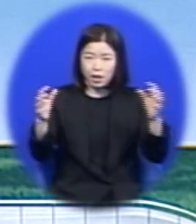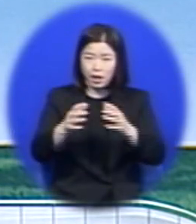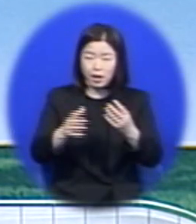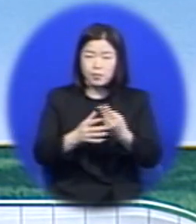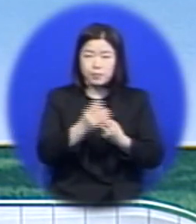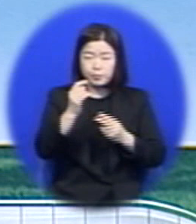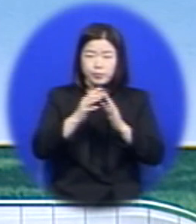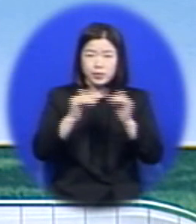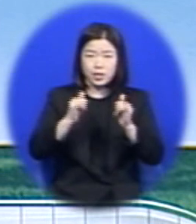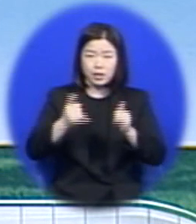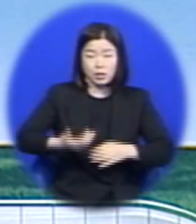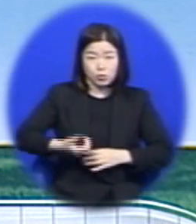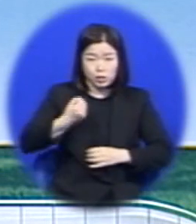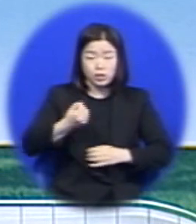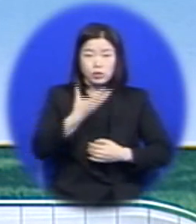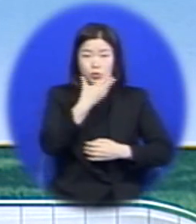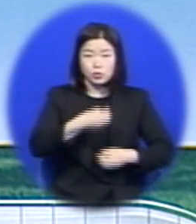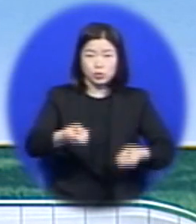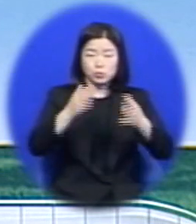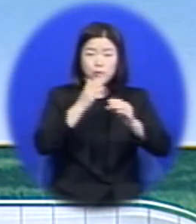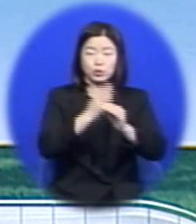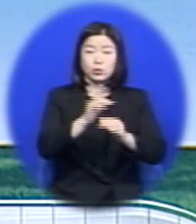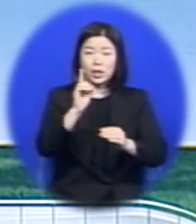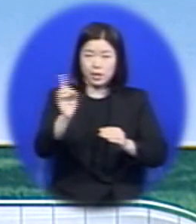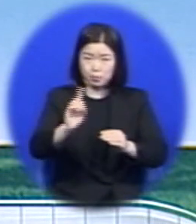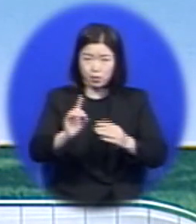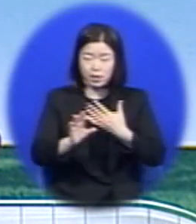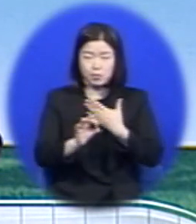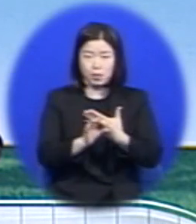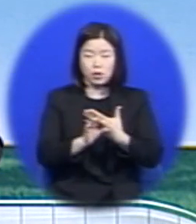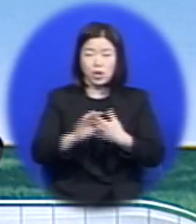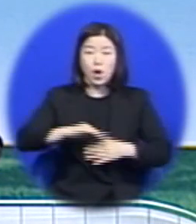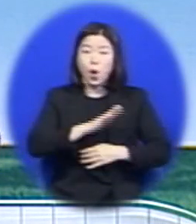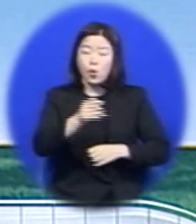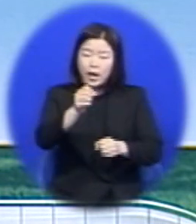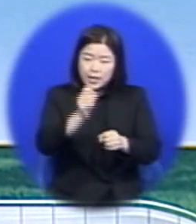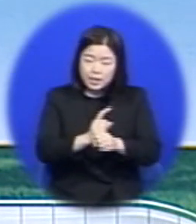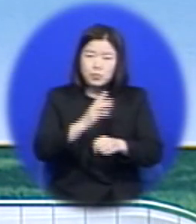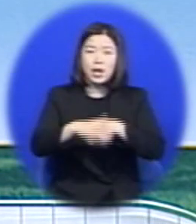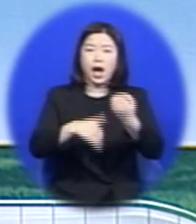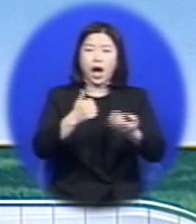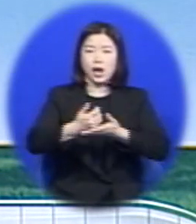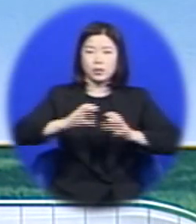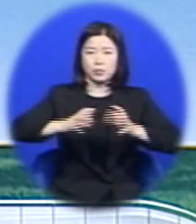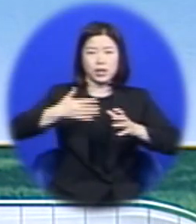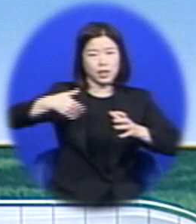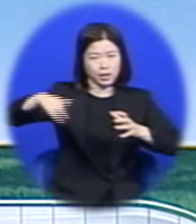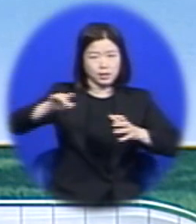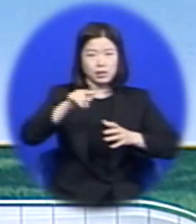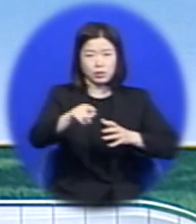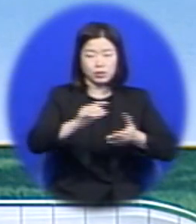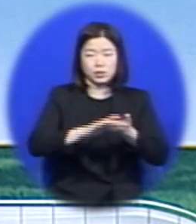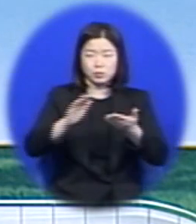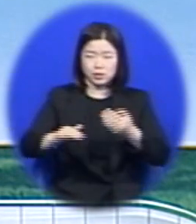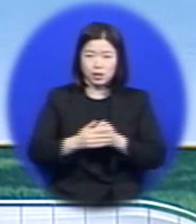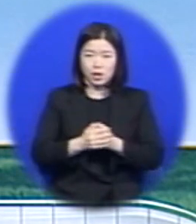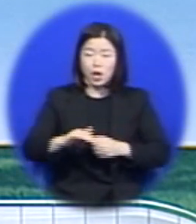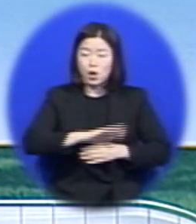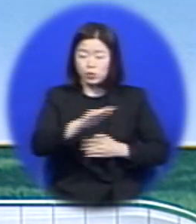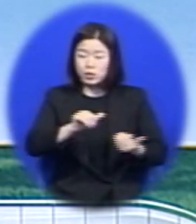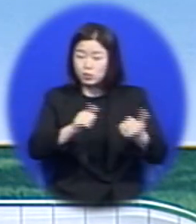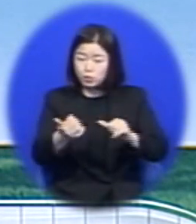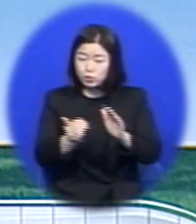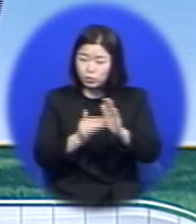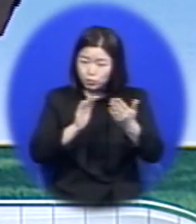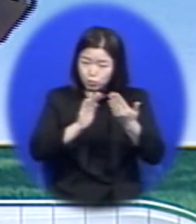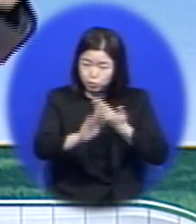누리는 축복 중에 하나가 우리가 이미 하나님 나라에 간다는 것입니다. 우리는 죽고 난